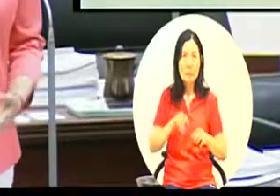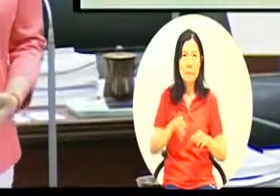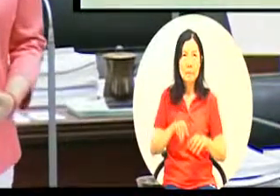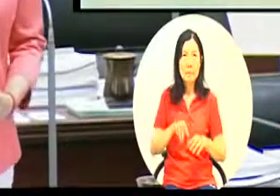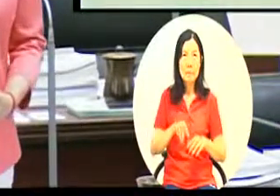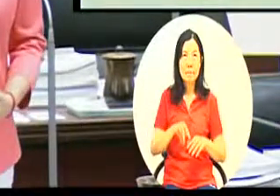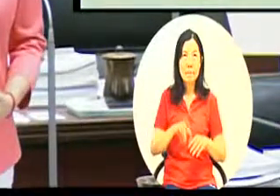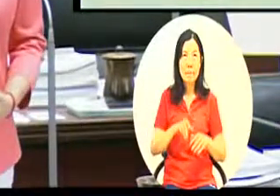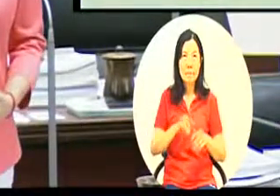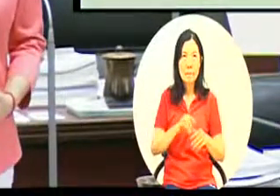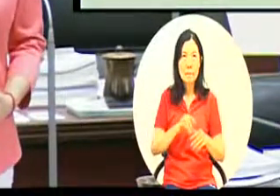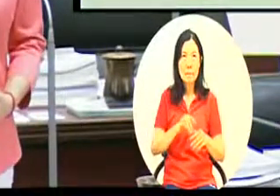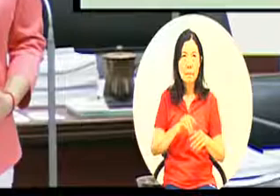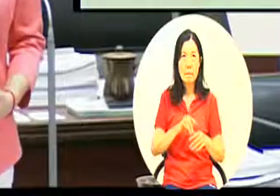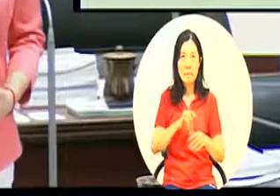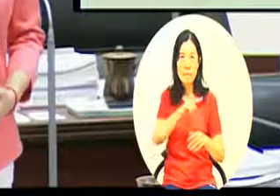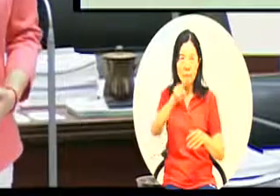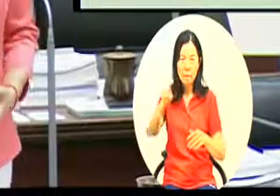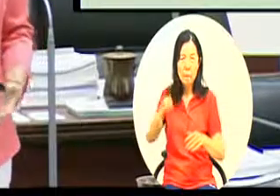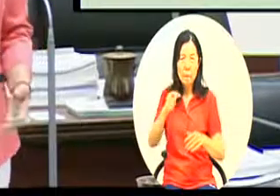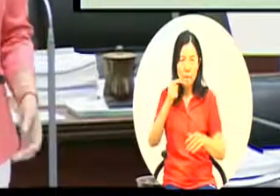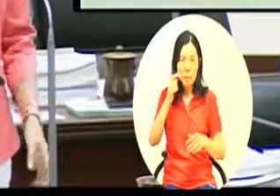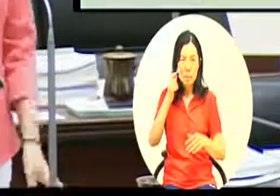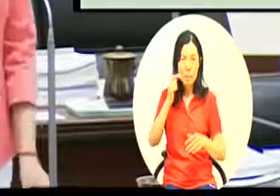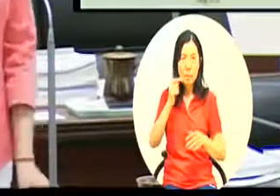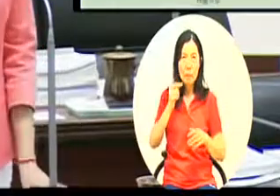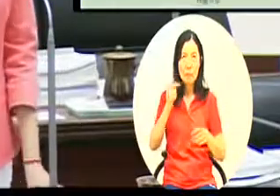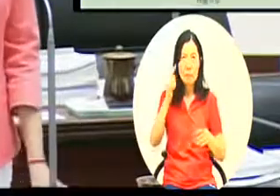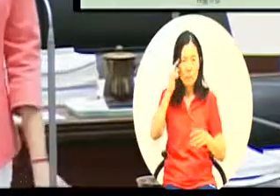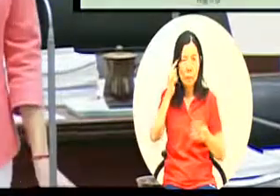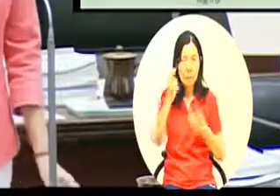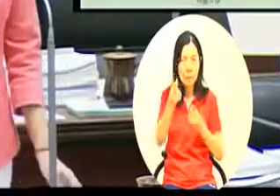要引起大家的一个共识哈。好，